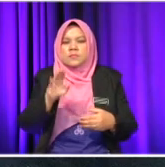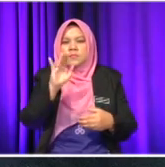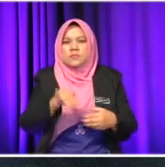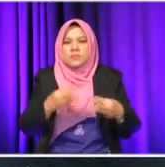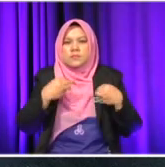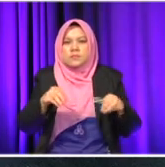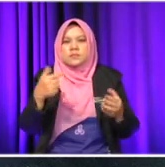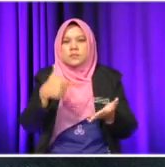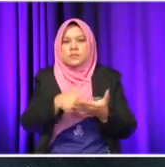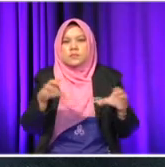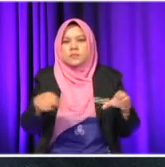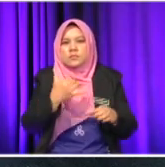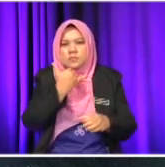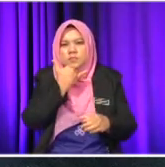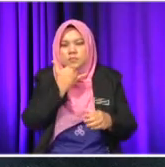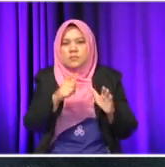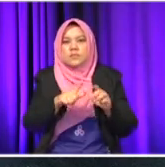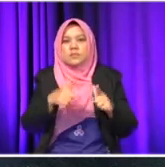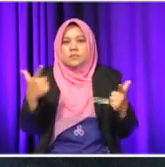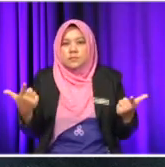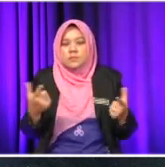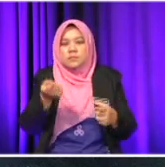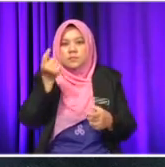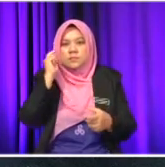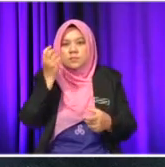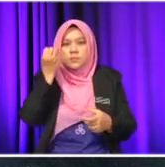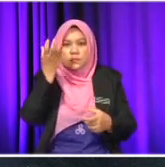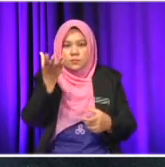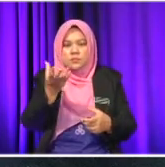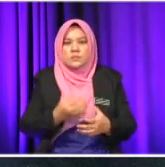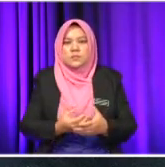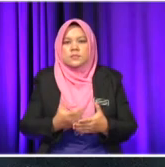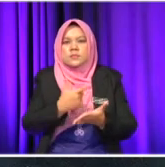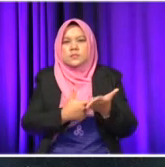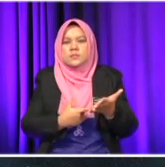melakukan kesilapan selain daripada apa yang saya gunakan